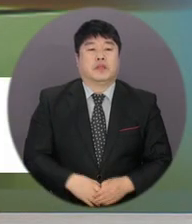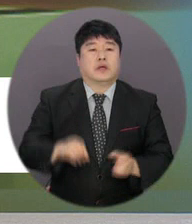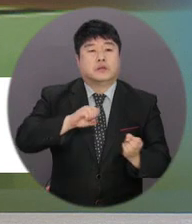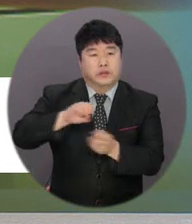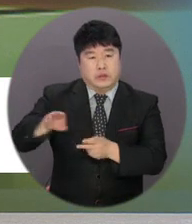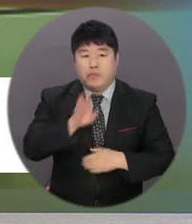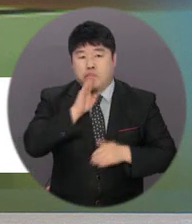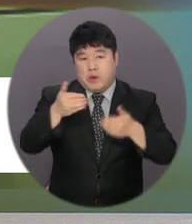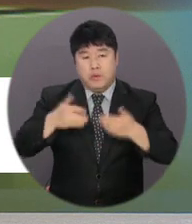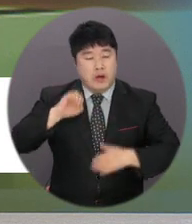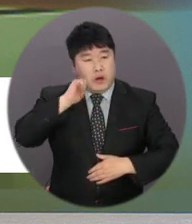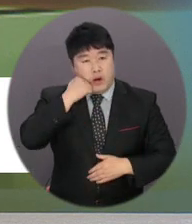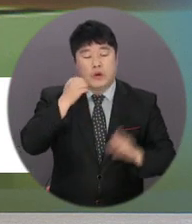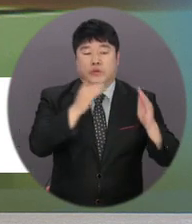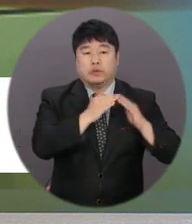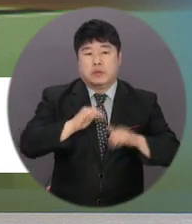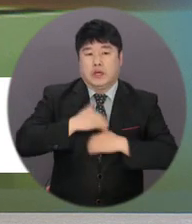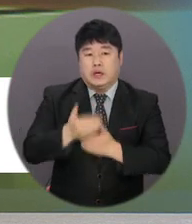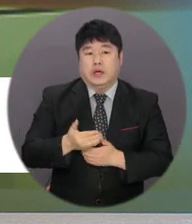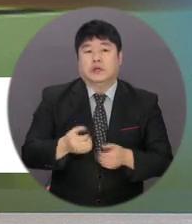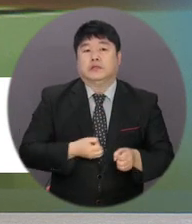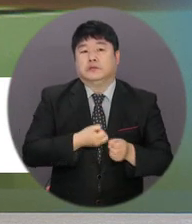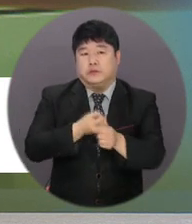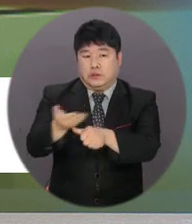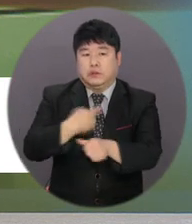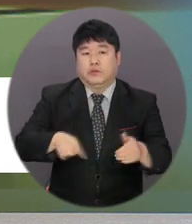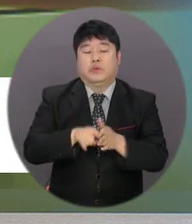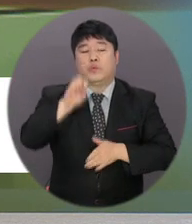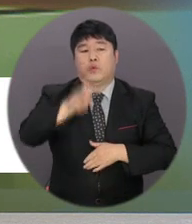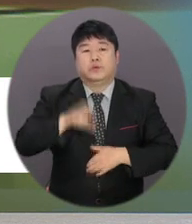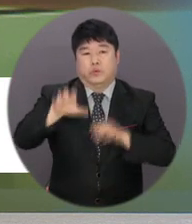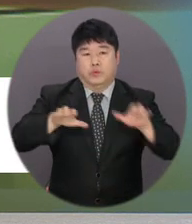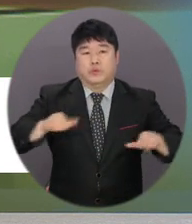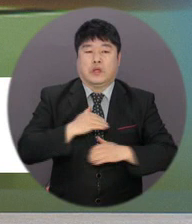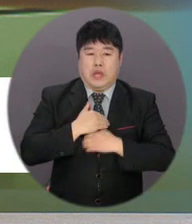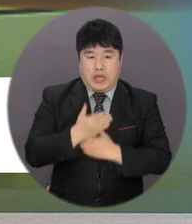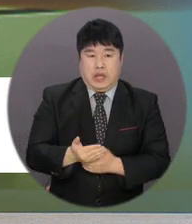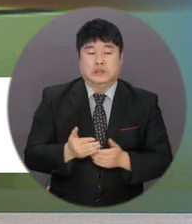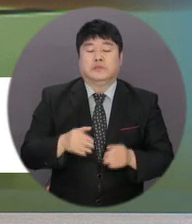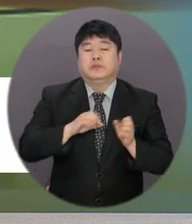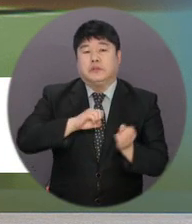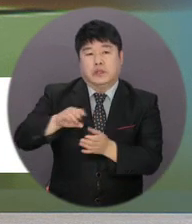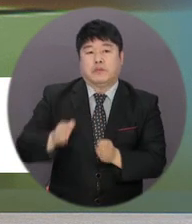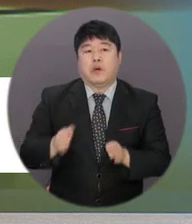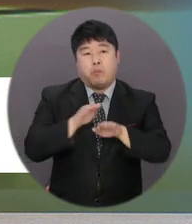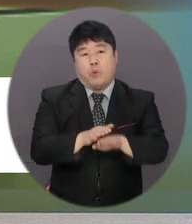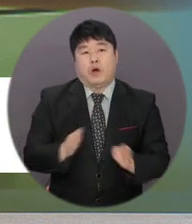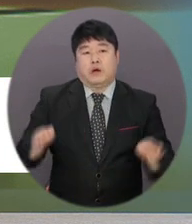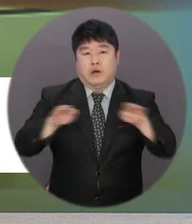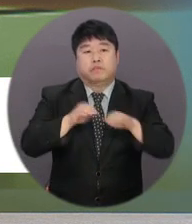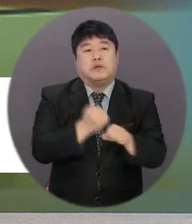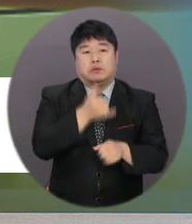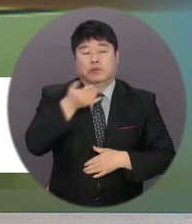택배를 바로 수령하기 어려운 가구나 안전한 전달을 위해 광주 곳곳에 안심택배 보관함이 설치돼 있습니다.